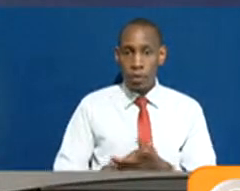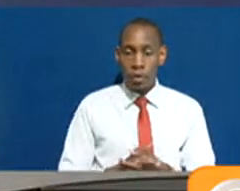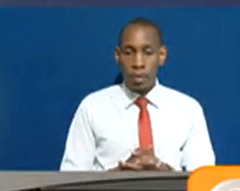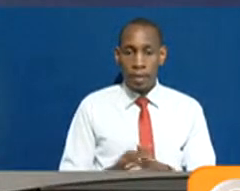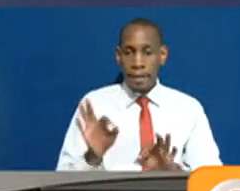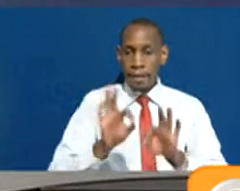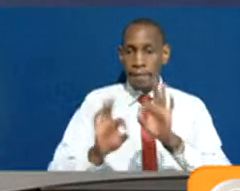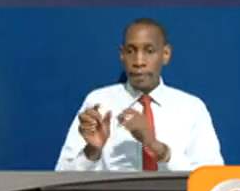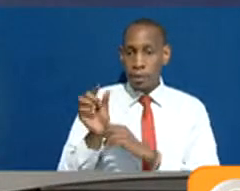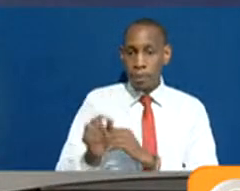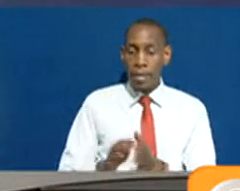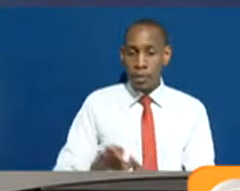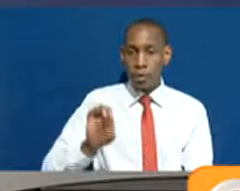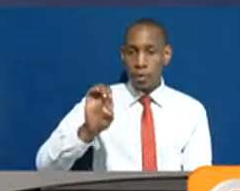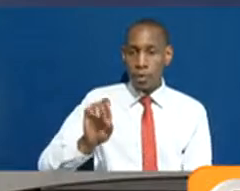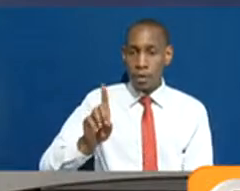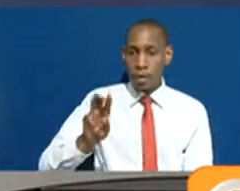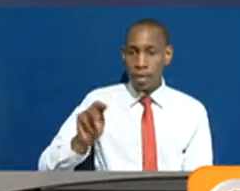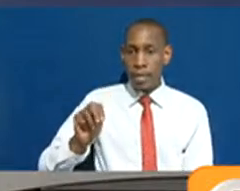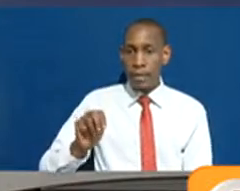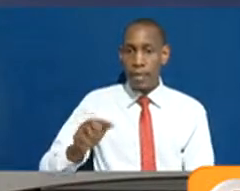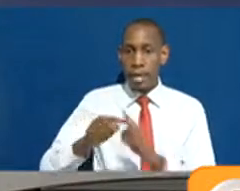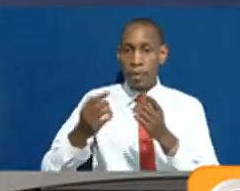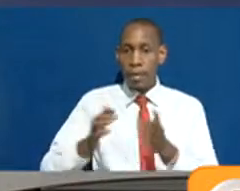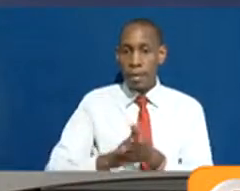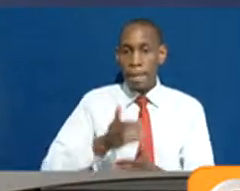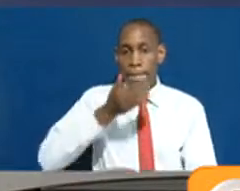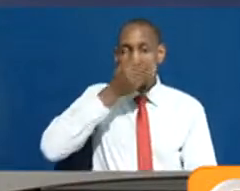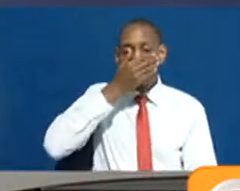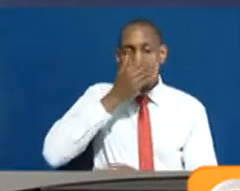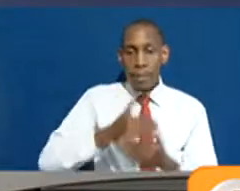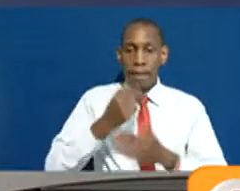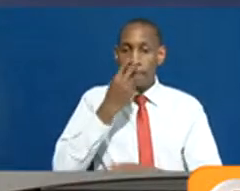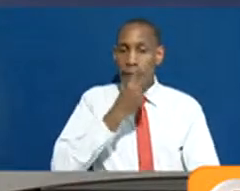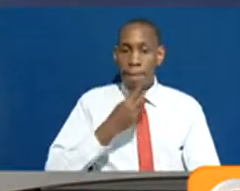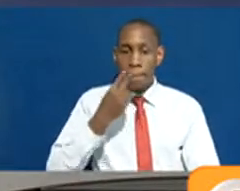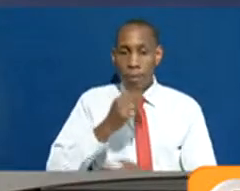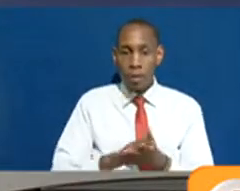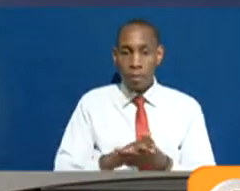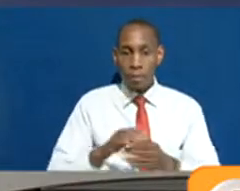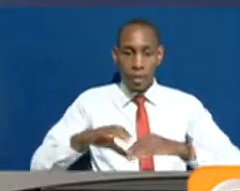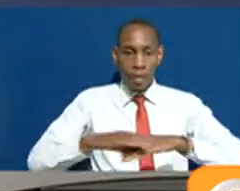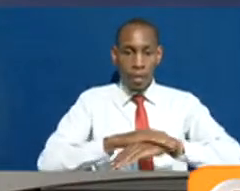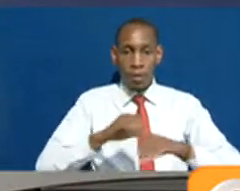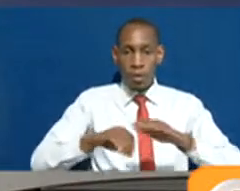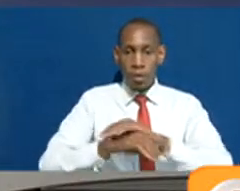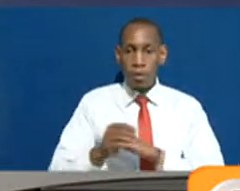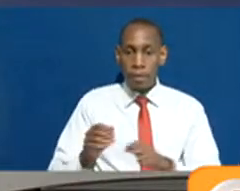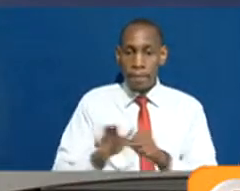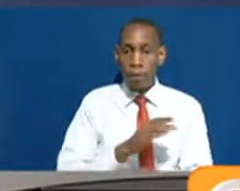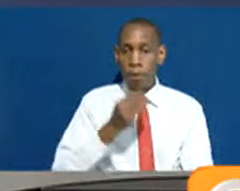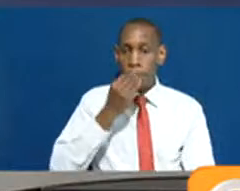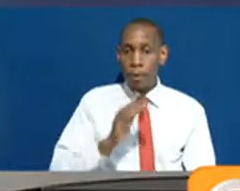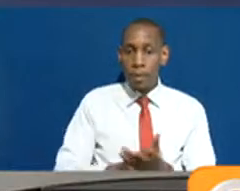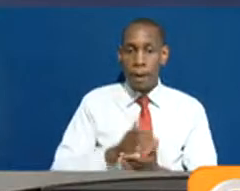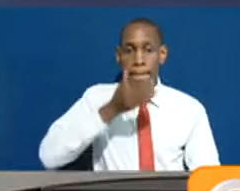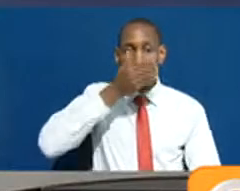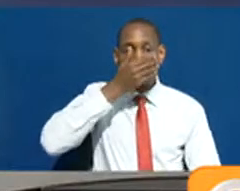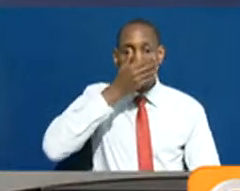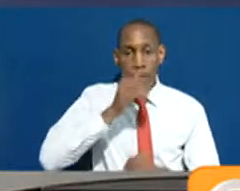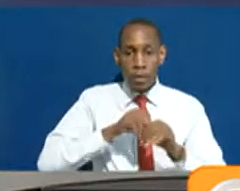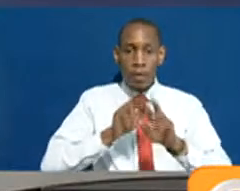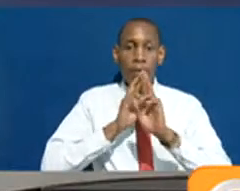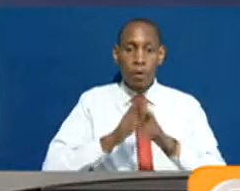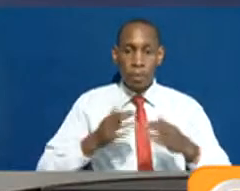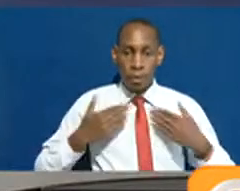mwanamitindo Edwin Chiloba aliuawa kwa kukosa hewa baada ya mdomo wake kujazwa soksi na hata pua yake kuzibwa. Haya ni kwa mujibu wa ripoti